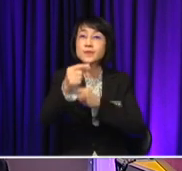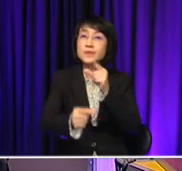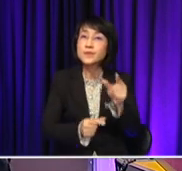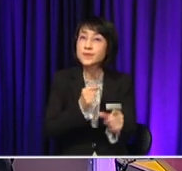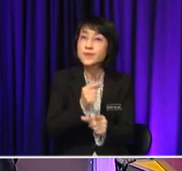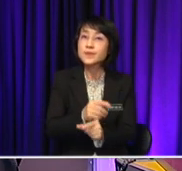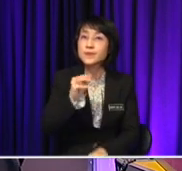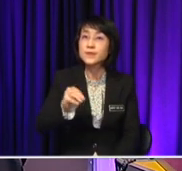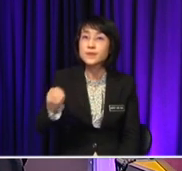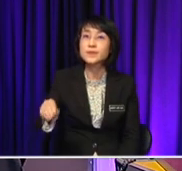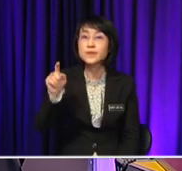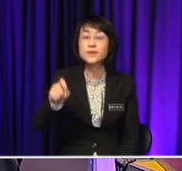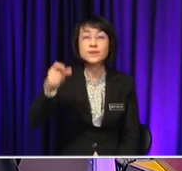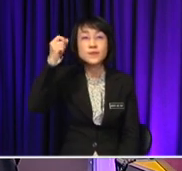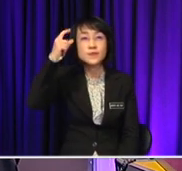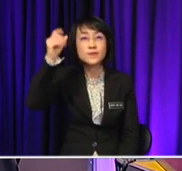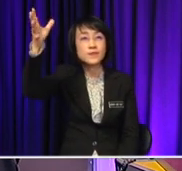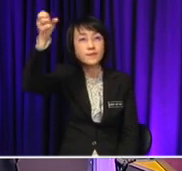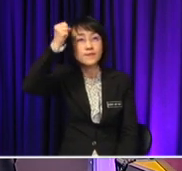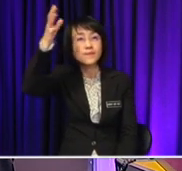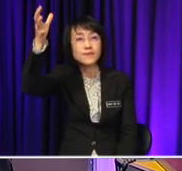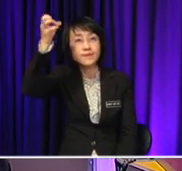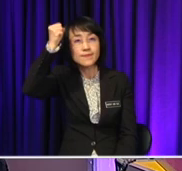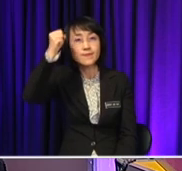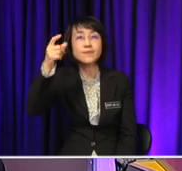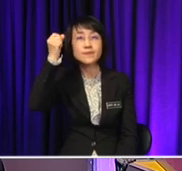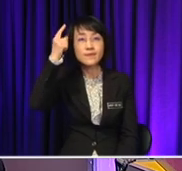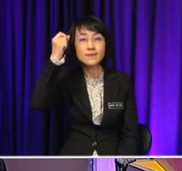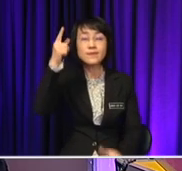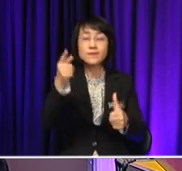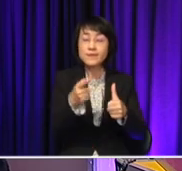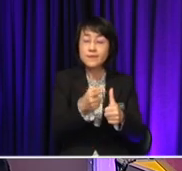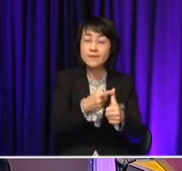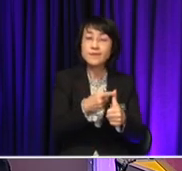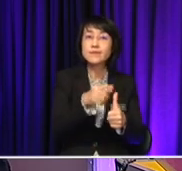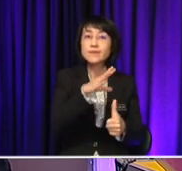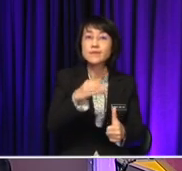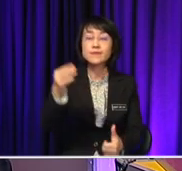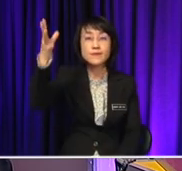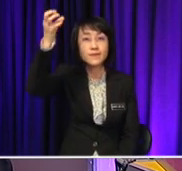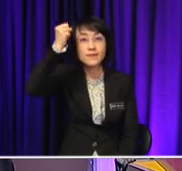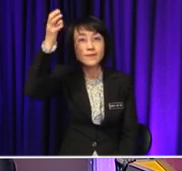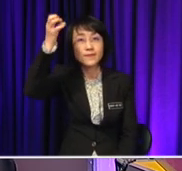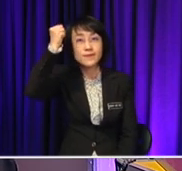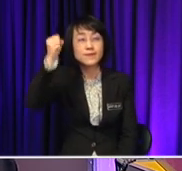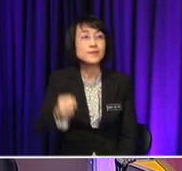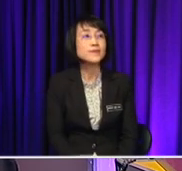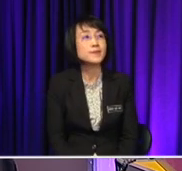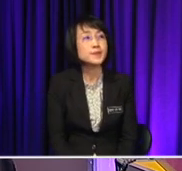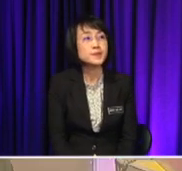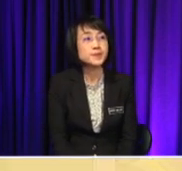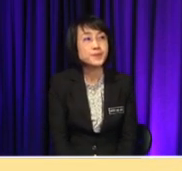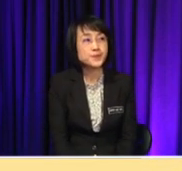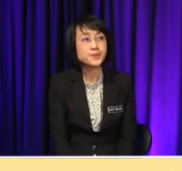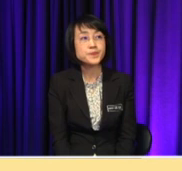paham dan hafal juga paham dulu baru boleh hafal Oke kita teruskan pertanyaan campur